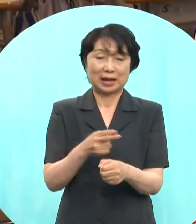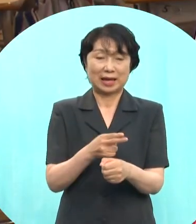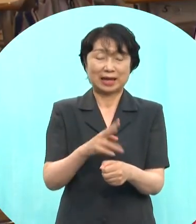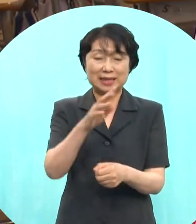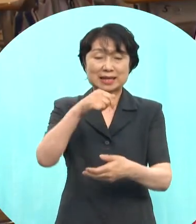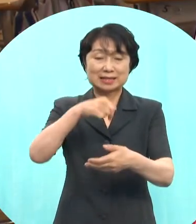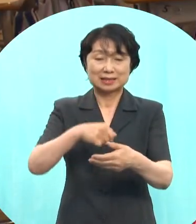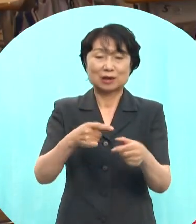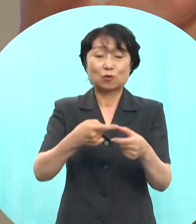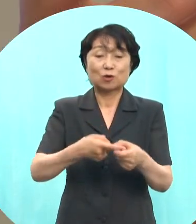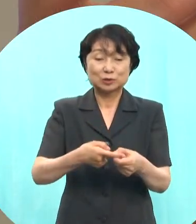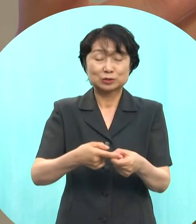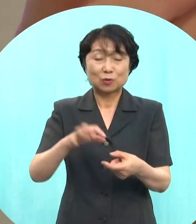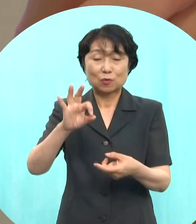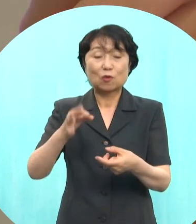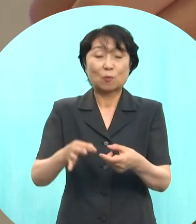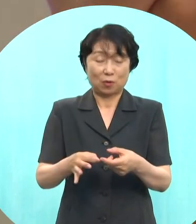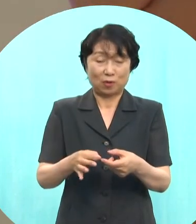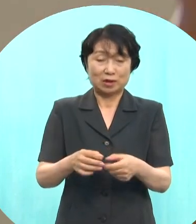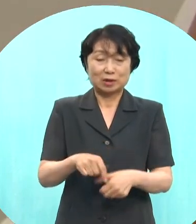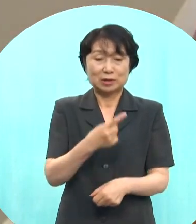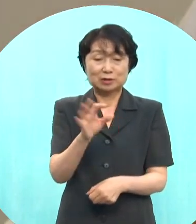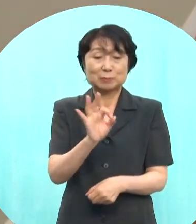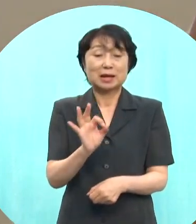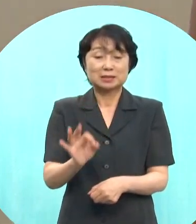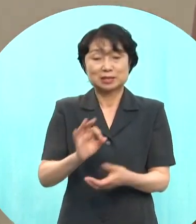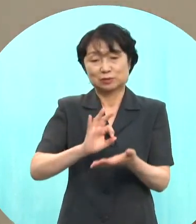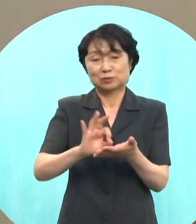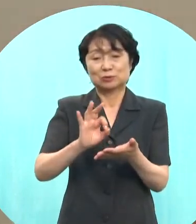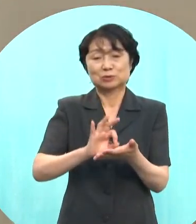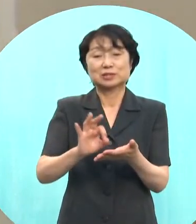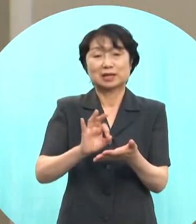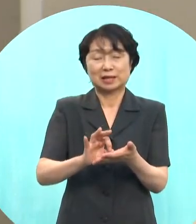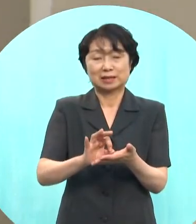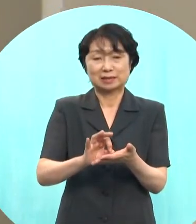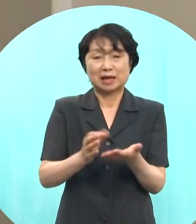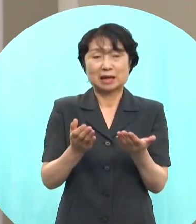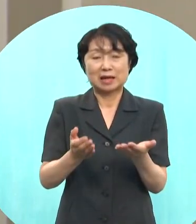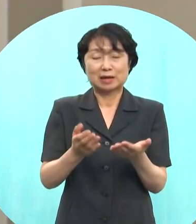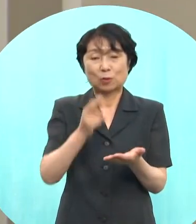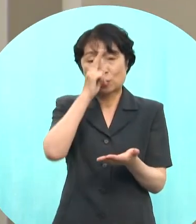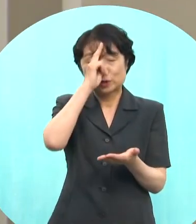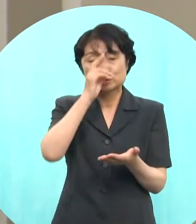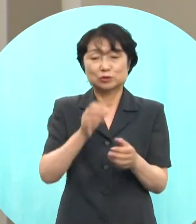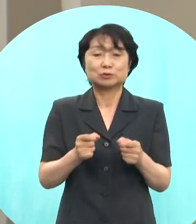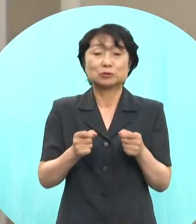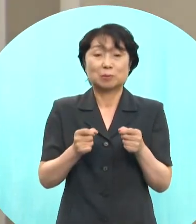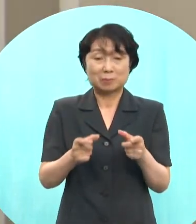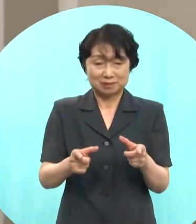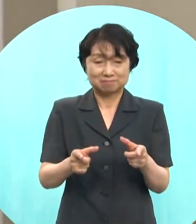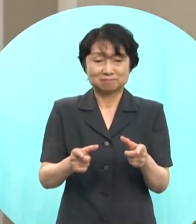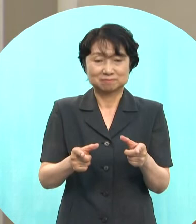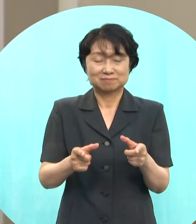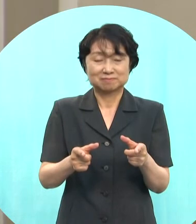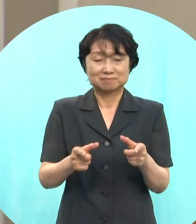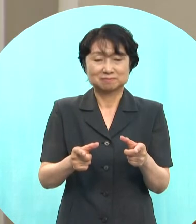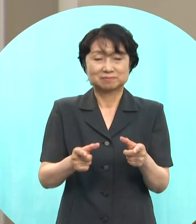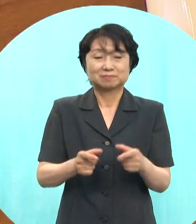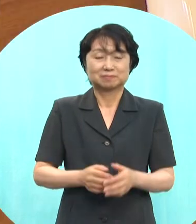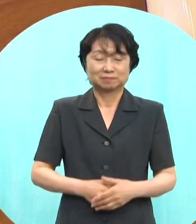年度から県産の小麦と米粉を 100% 使って作られている学校給食のパ